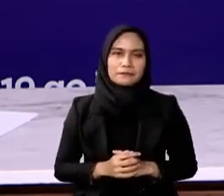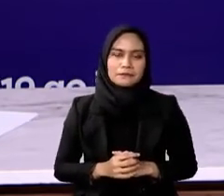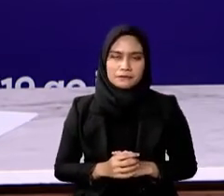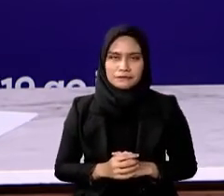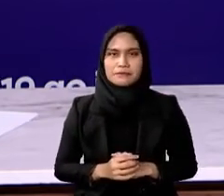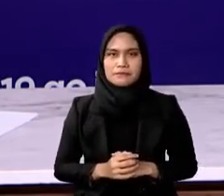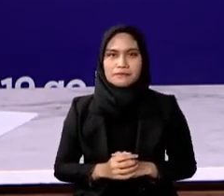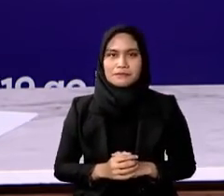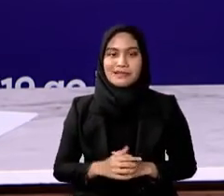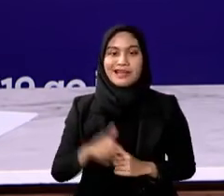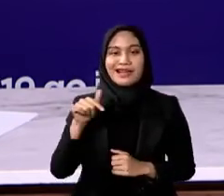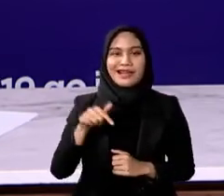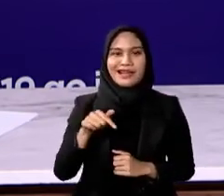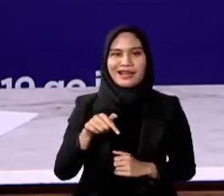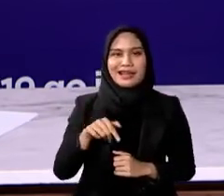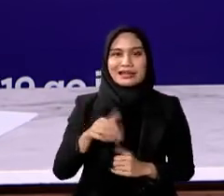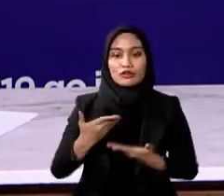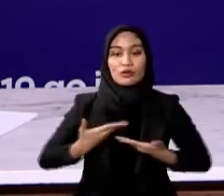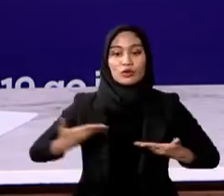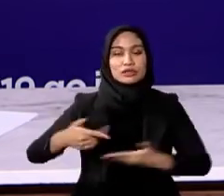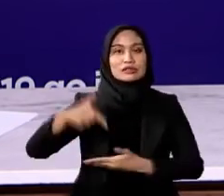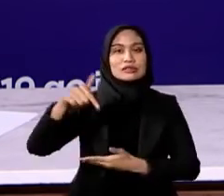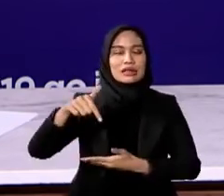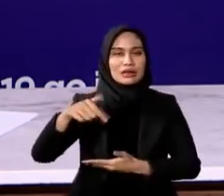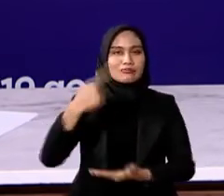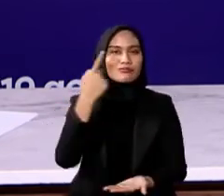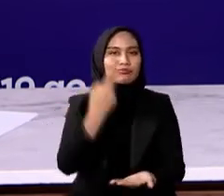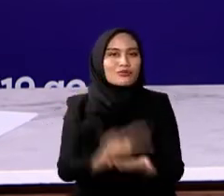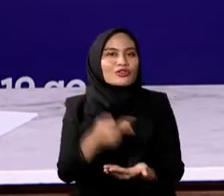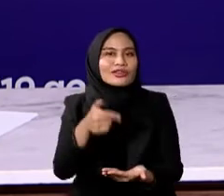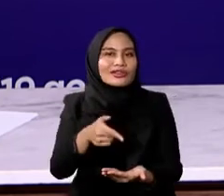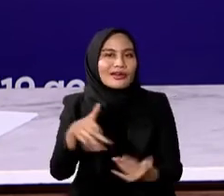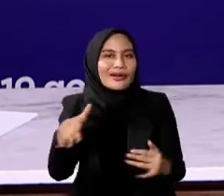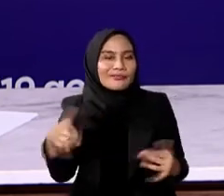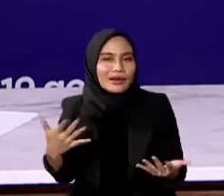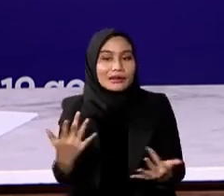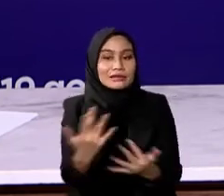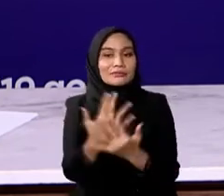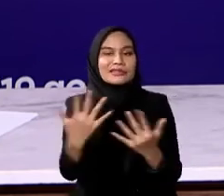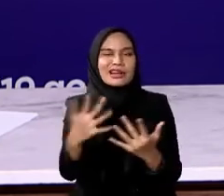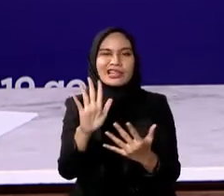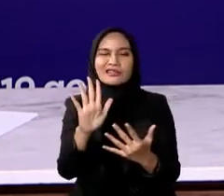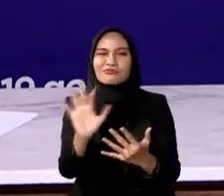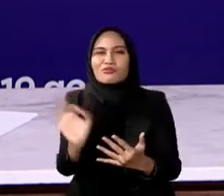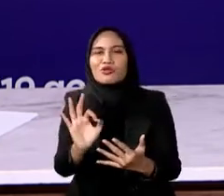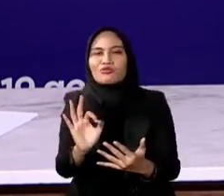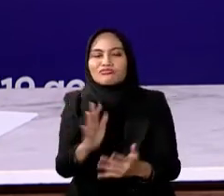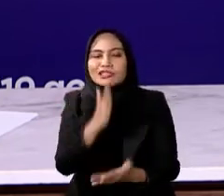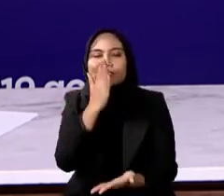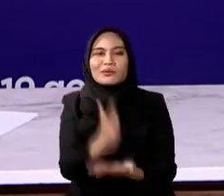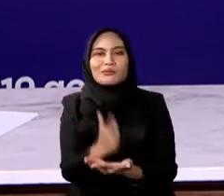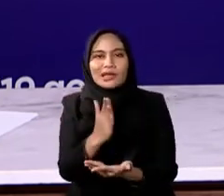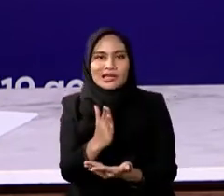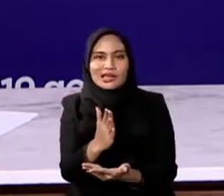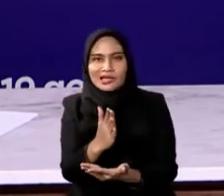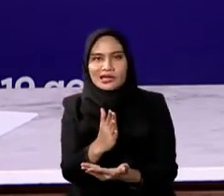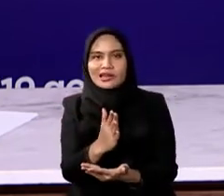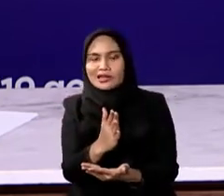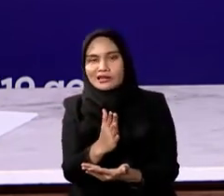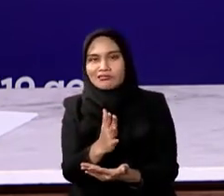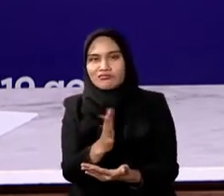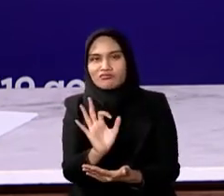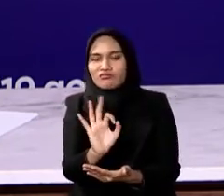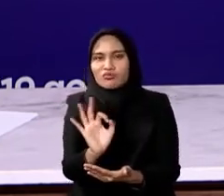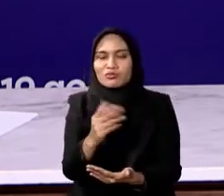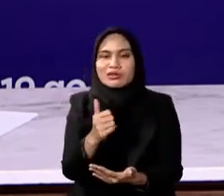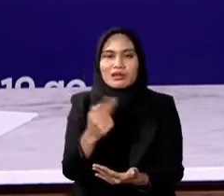Ini adalah bukti masyarakat masih ceroboh sehingga mereka membahayakan diri sendiri dan orang